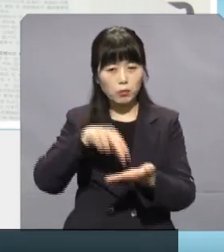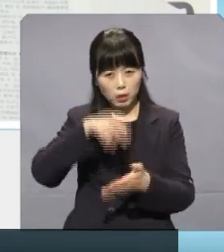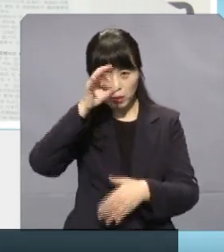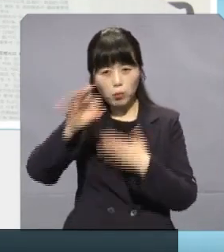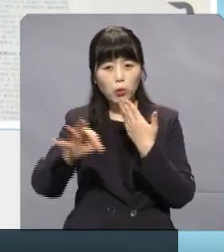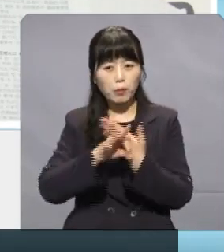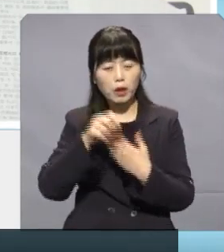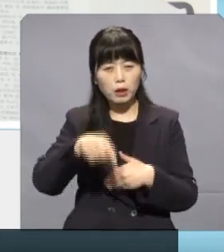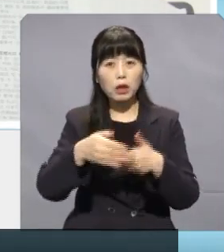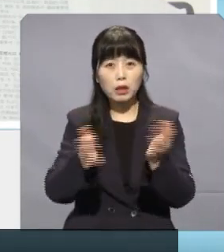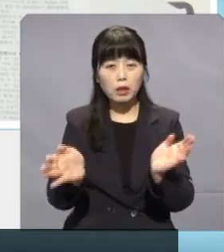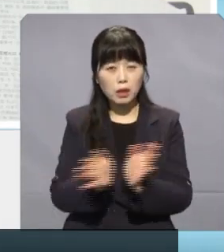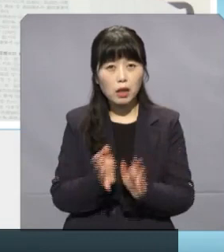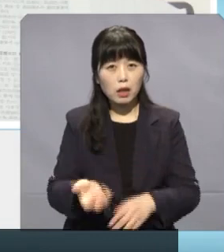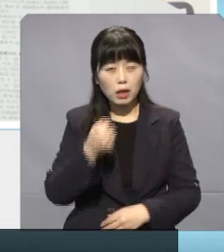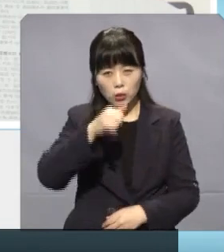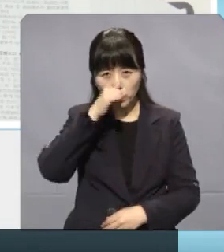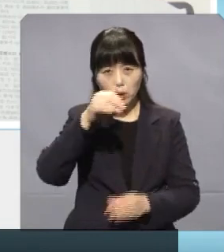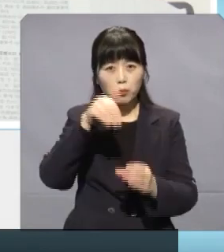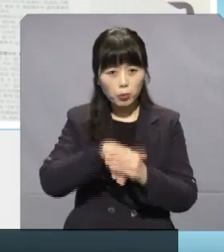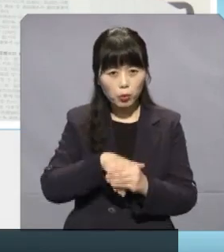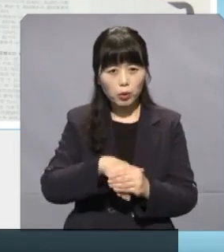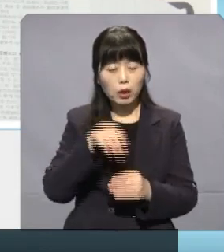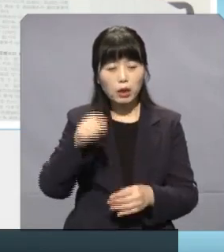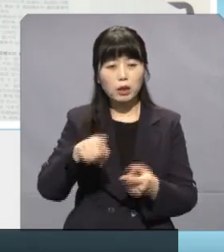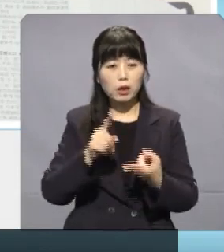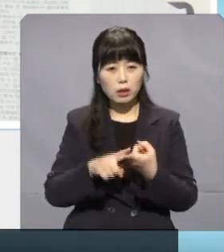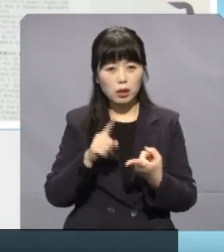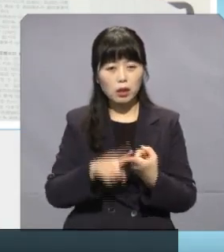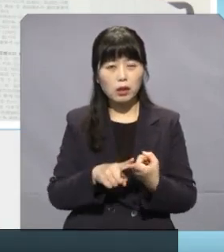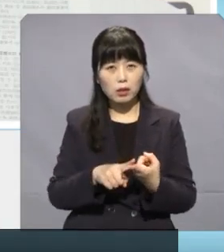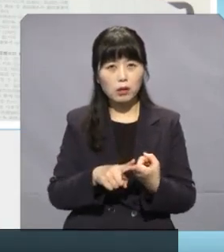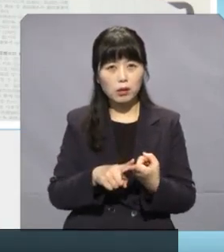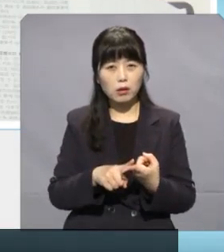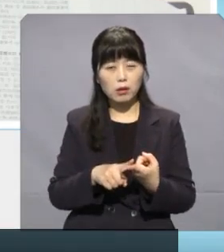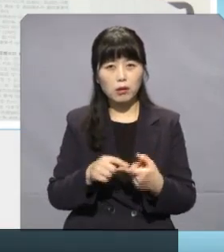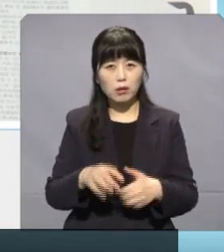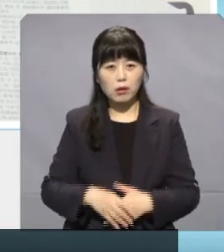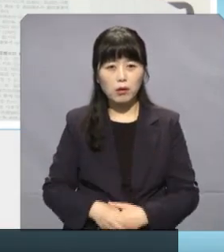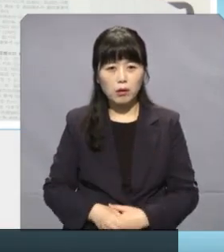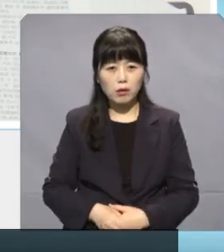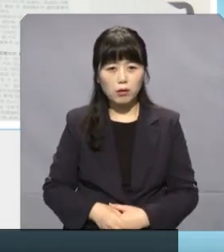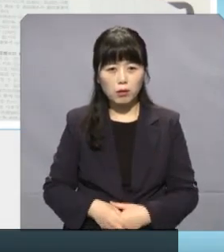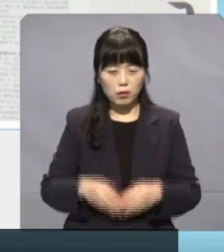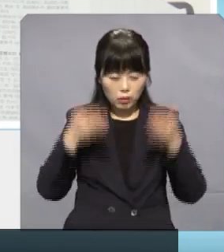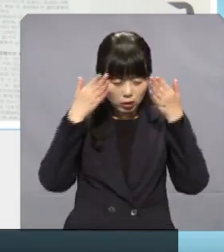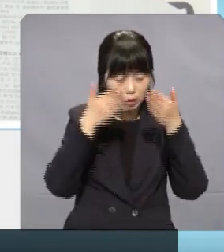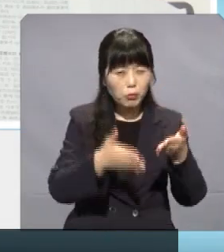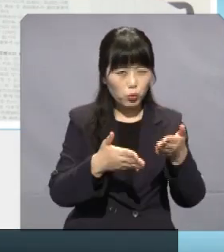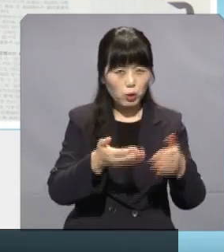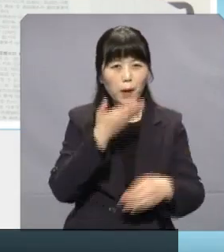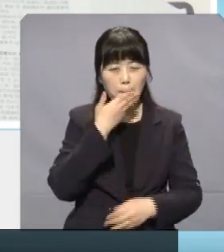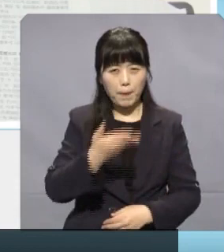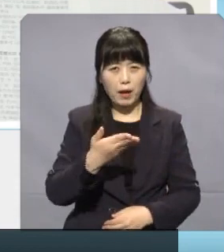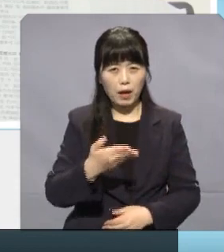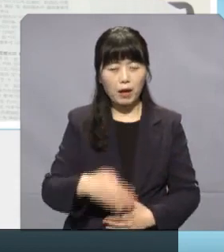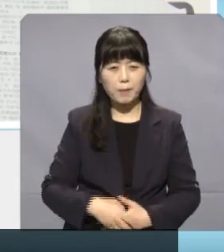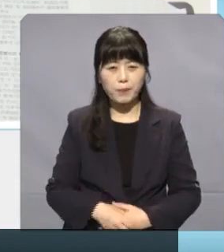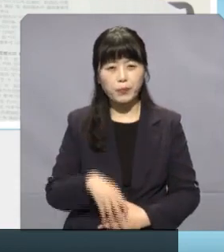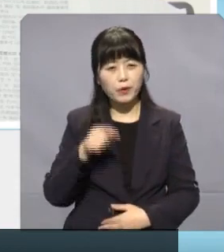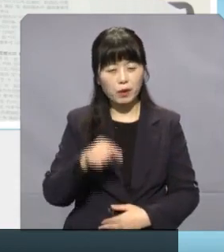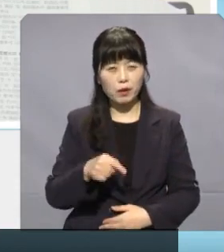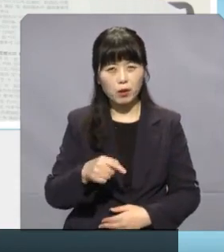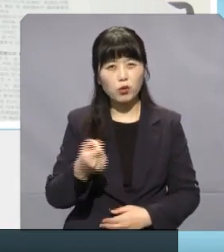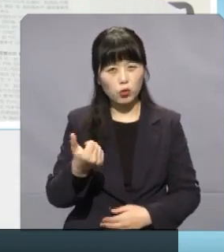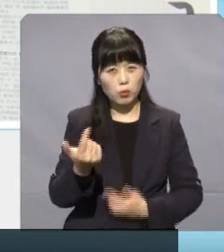그런 단체들이 갖고 있는 표나 이런 것들에 좀 아무래도 뭐 쏠릴 수밖에 없는 측면이 없잖아 있는데 여기서 좀